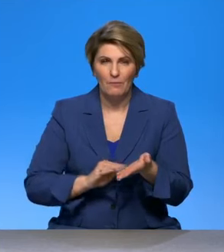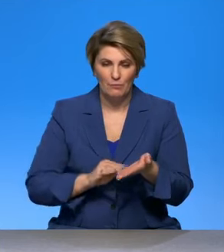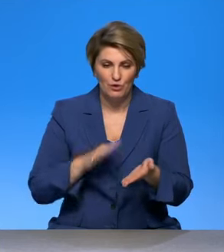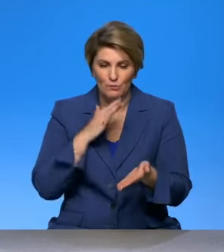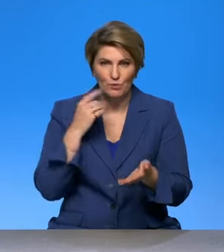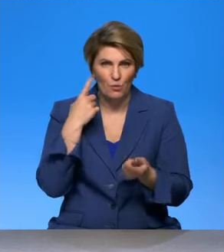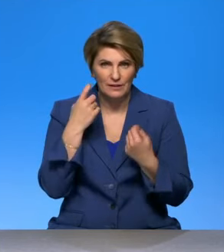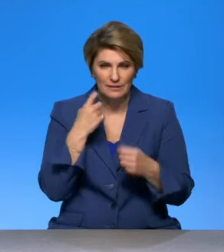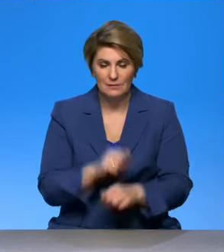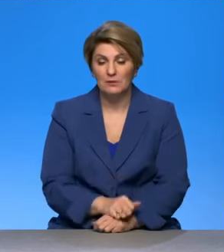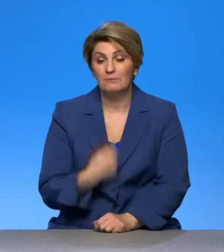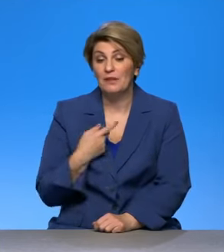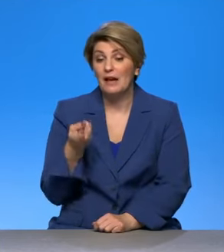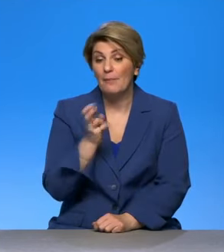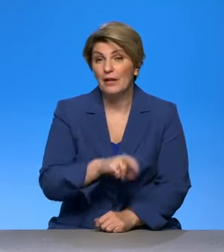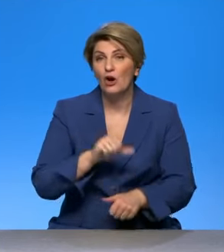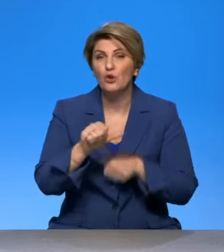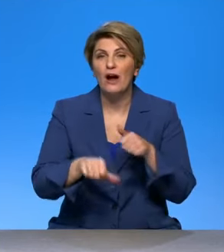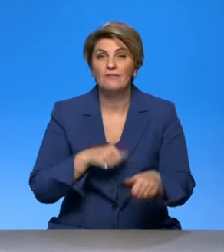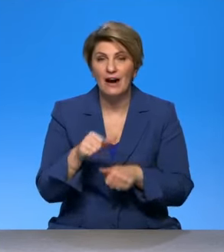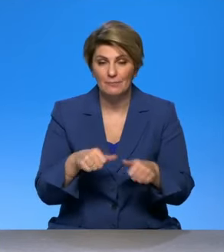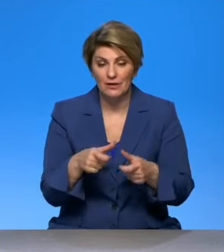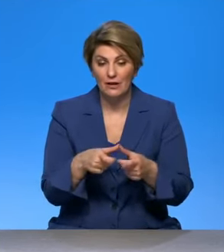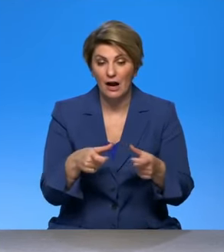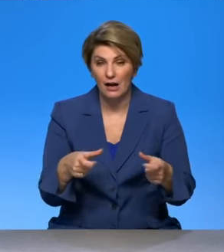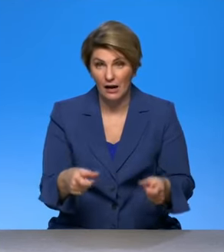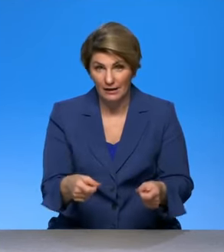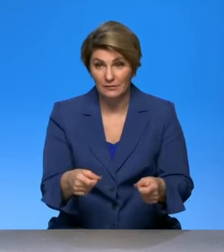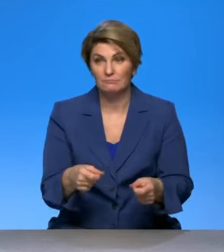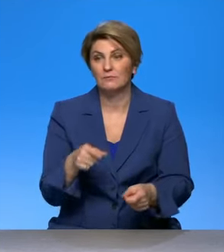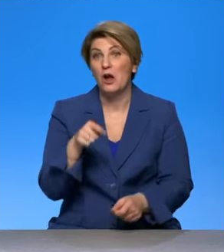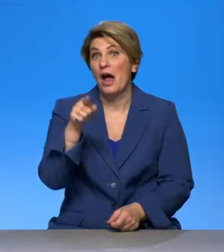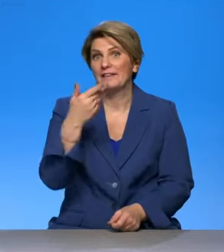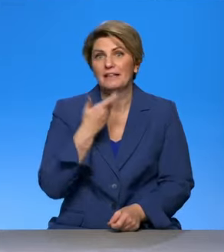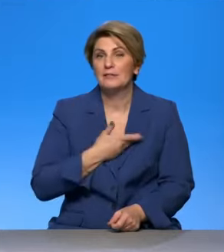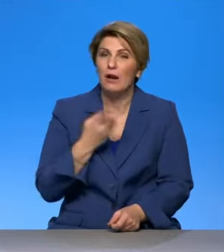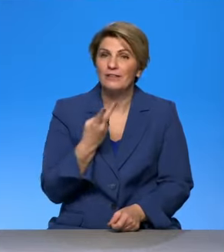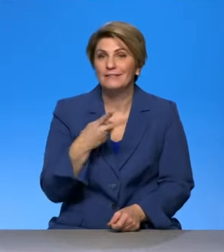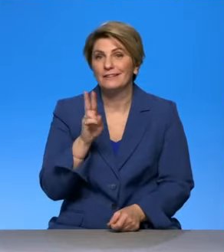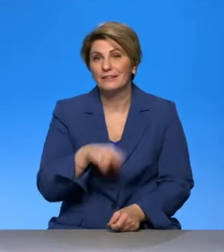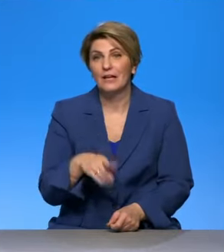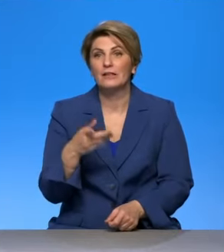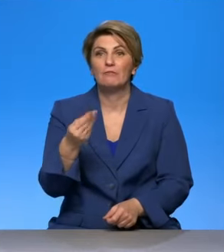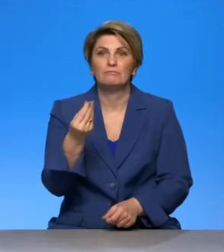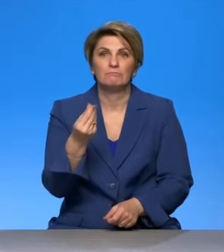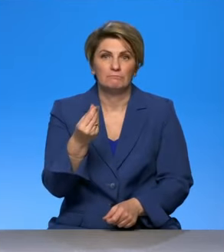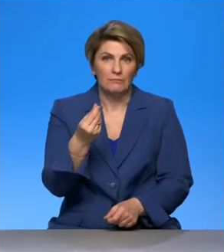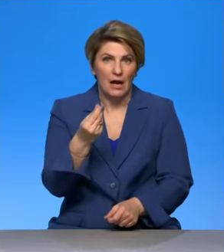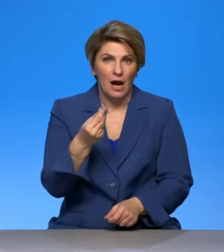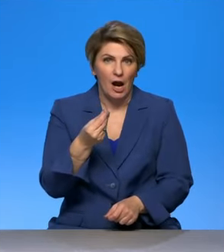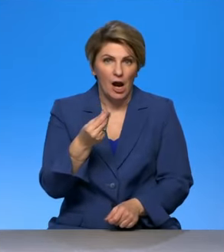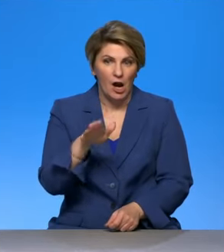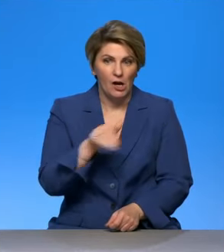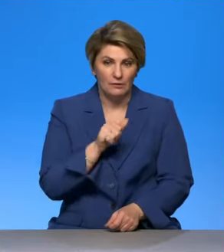приходишь оформлять карту в банк, оператор сразу не спрашивая, надо оно тебе или нет, оформляет кредитную карту, оправдывая свои действия тем, что она ведь бесплатная,